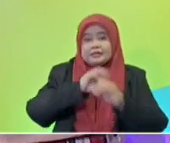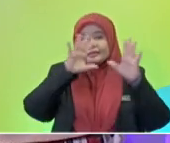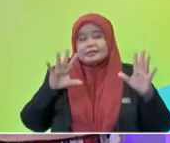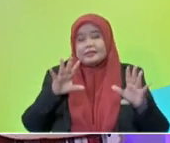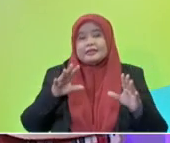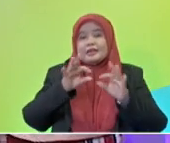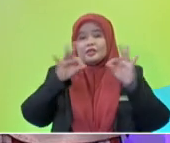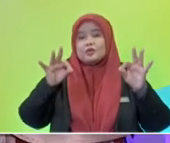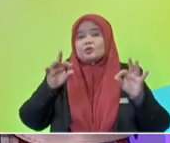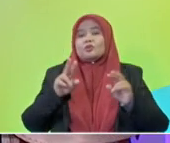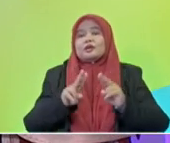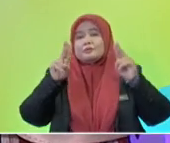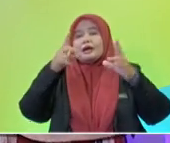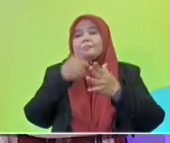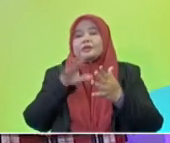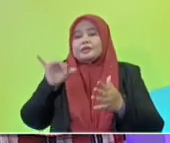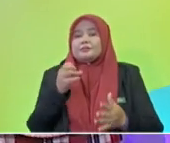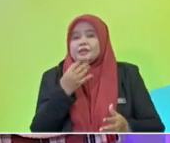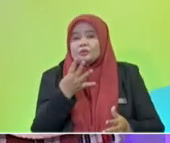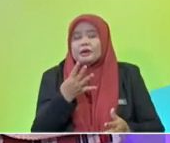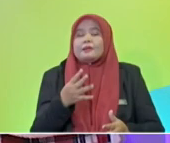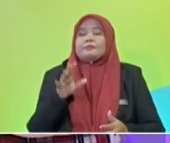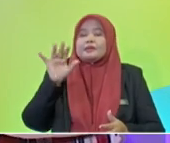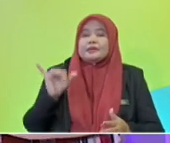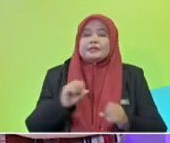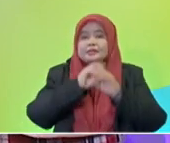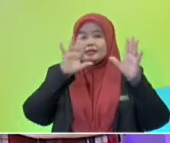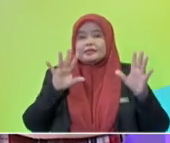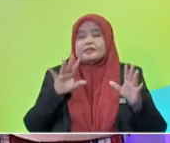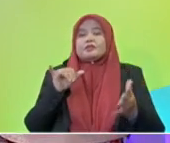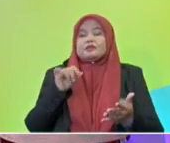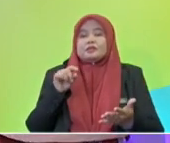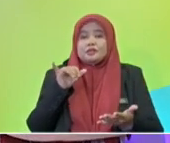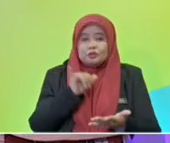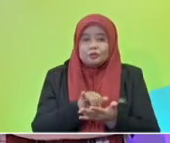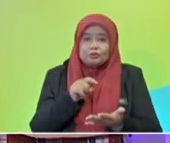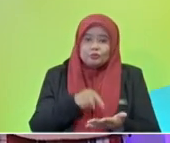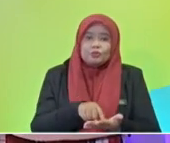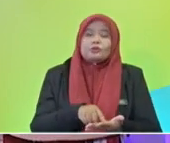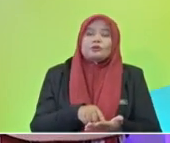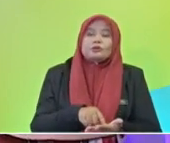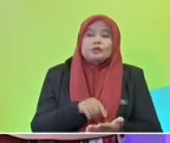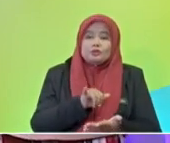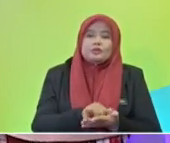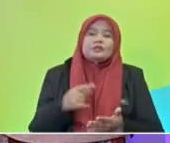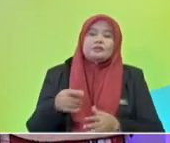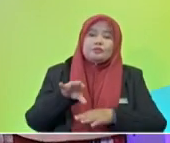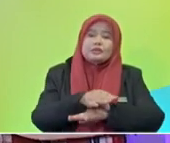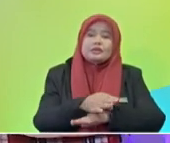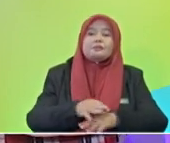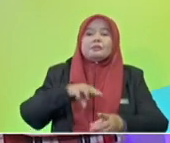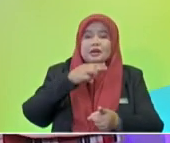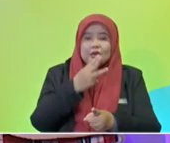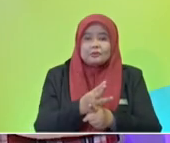diberitahu Apa yang dijelaskan Apa yang dinyatakan di situ kita akan guna bahawa Baiklah kita akan teruskan